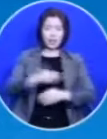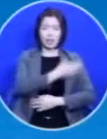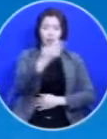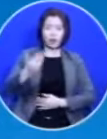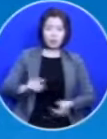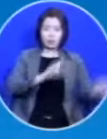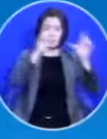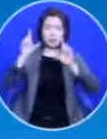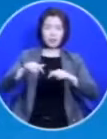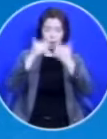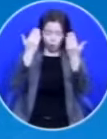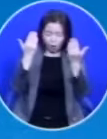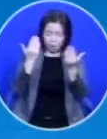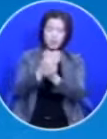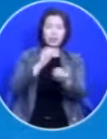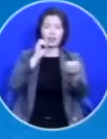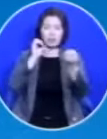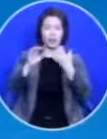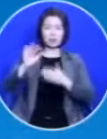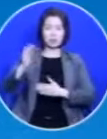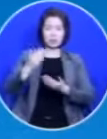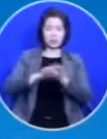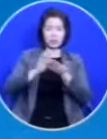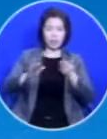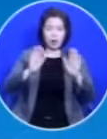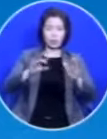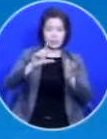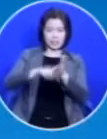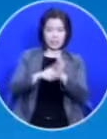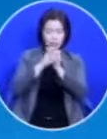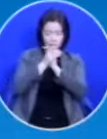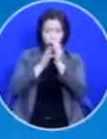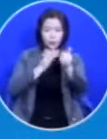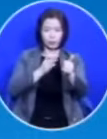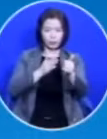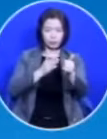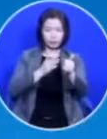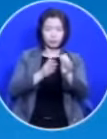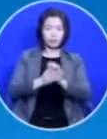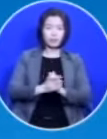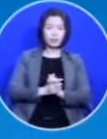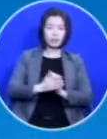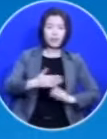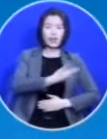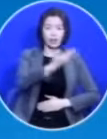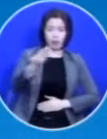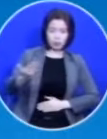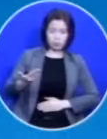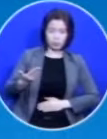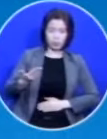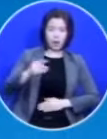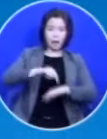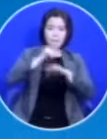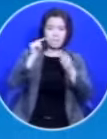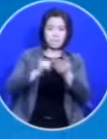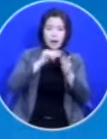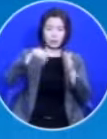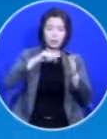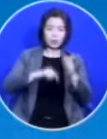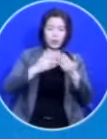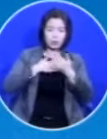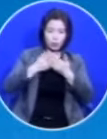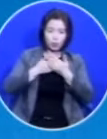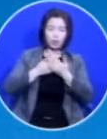삶에 완벽한 답이 됩니다 우리이 시간 기도하십시다 여러분 마음속에 두려움과